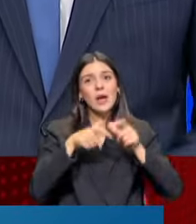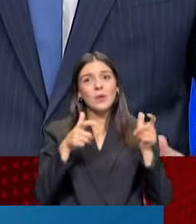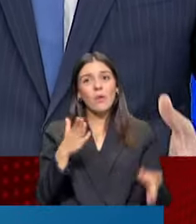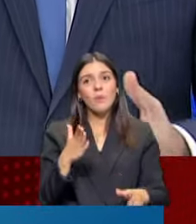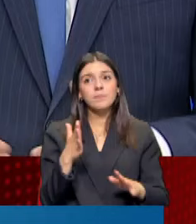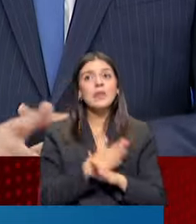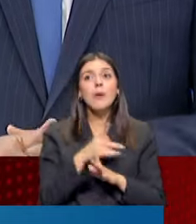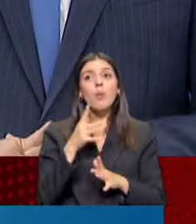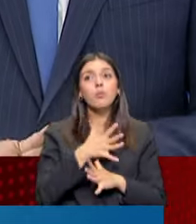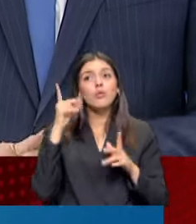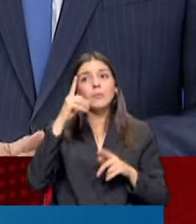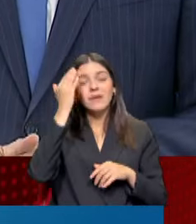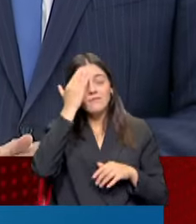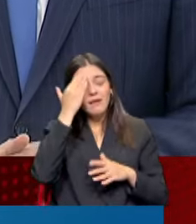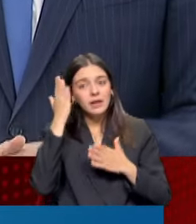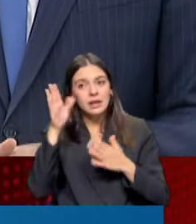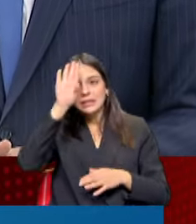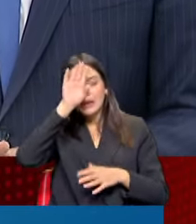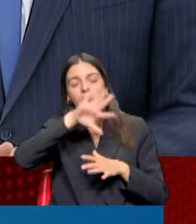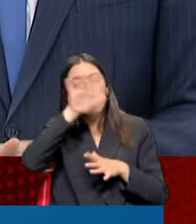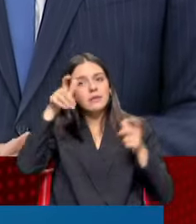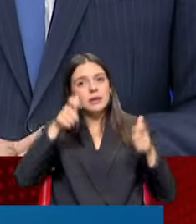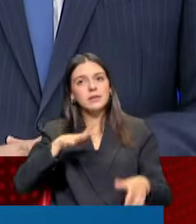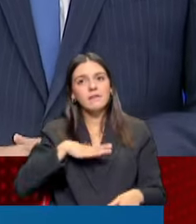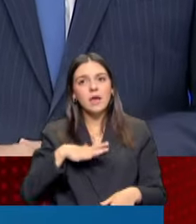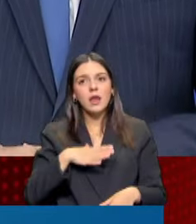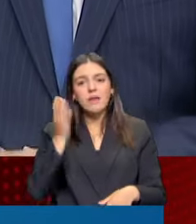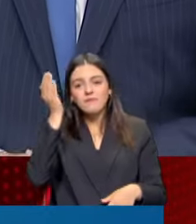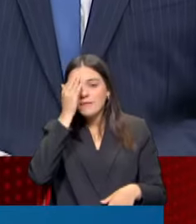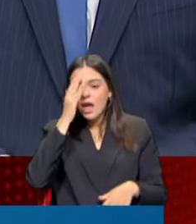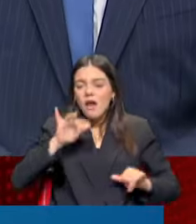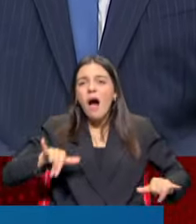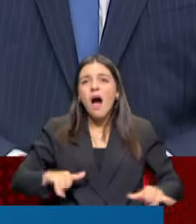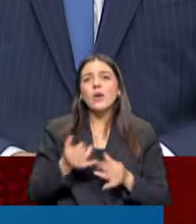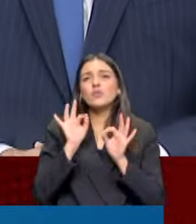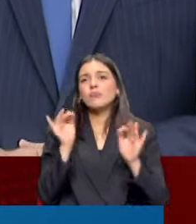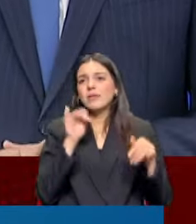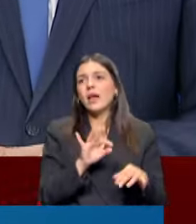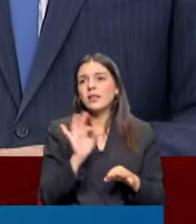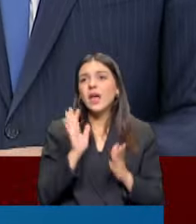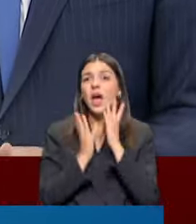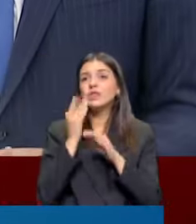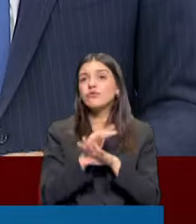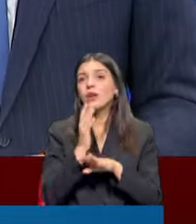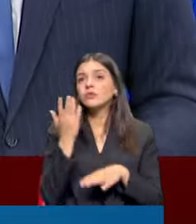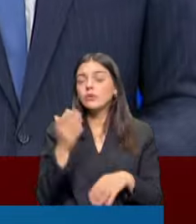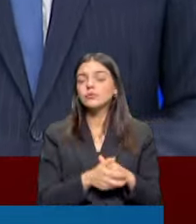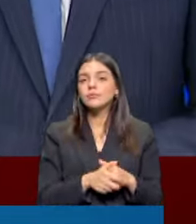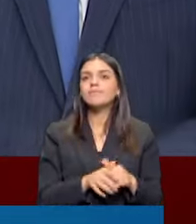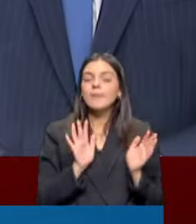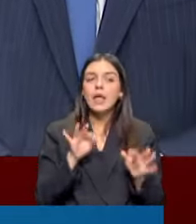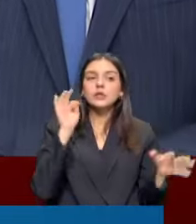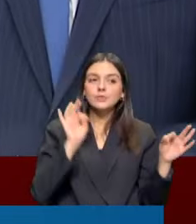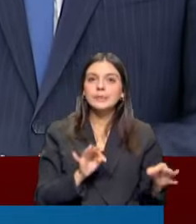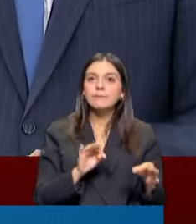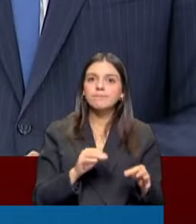Çünkü derin bir yoksulluk İstanbul'un her yerinde var. Sefalet seviyesine geldi artık. Ataşehir'de de bunu yaşıyoruz. Evet. Yani şimdi